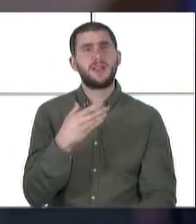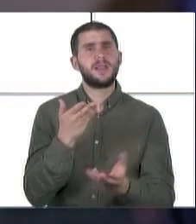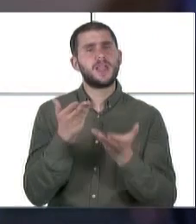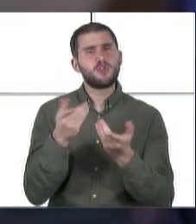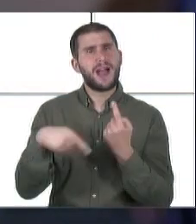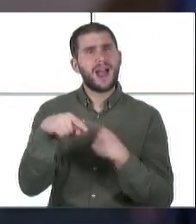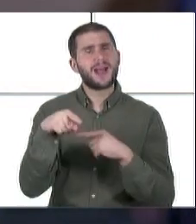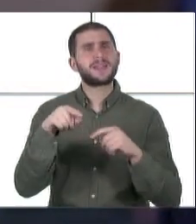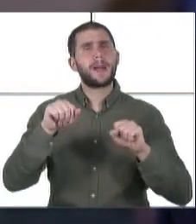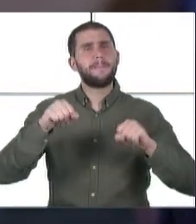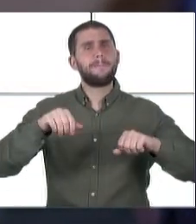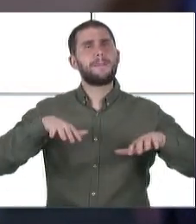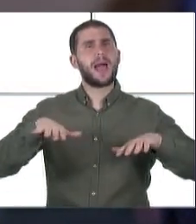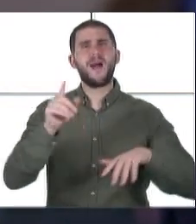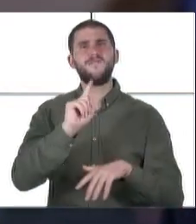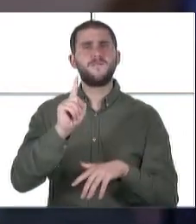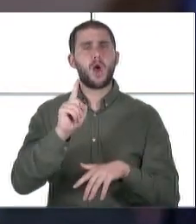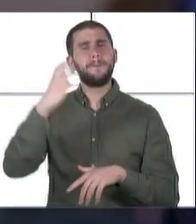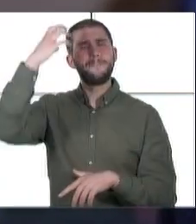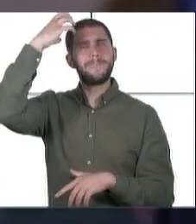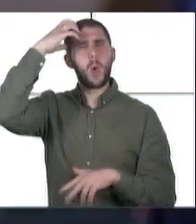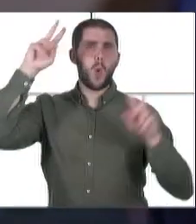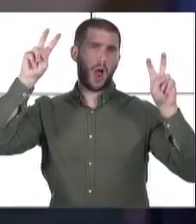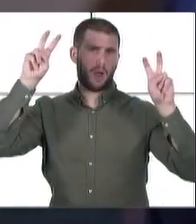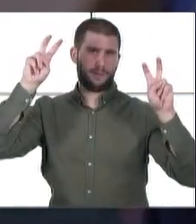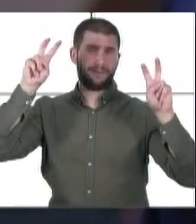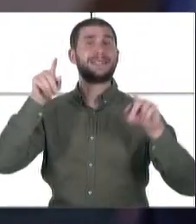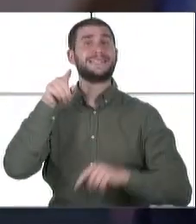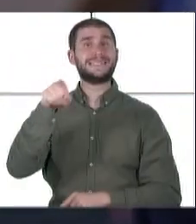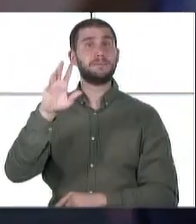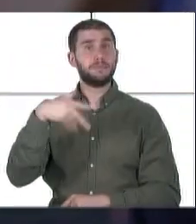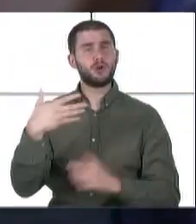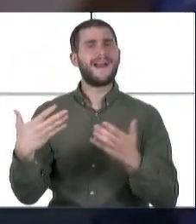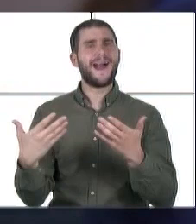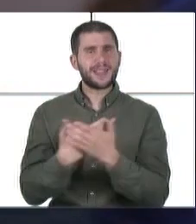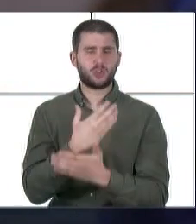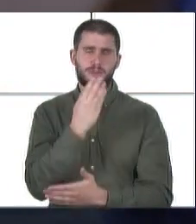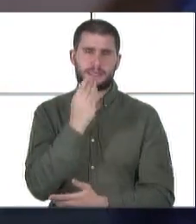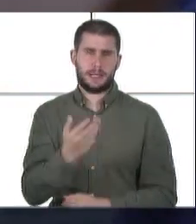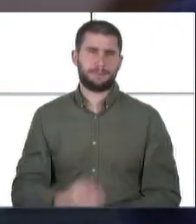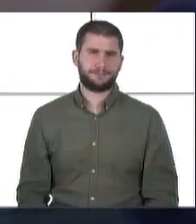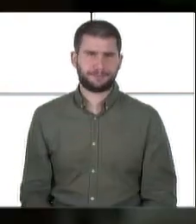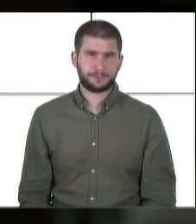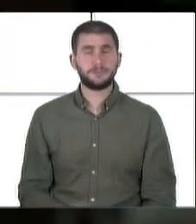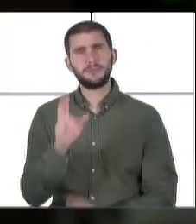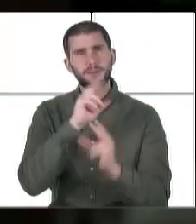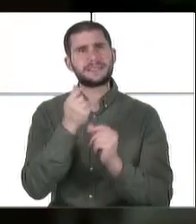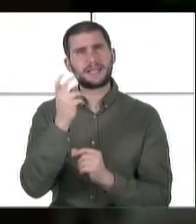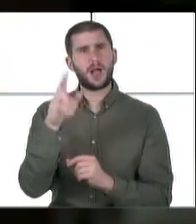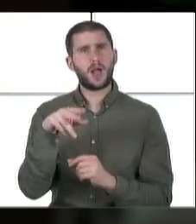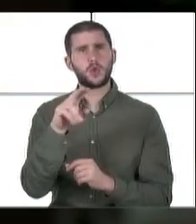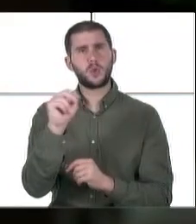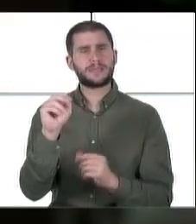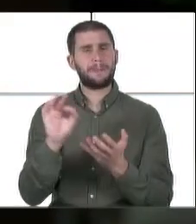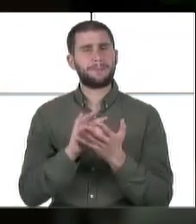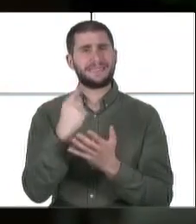את הממלכה ולא את המלוכה. זה מה שיהיה חדש במדינת ישראל. אז בוא נדבר קצת על ענייני המשרד